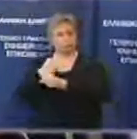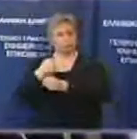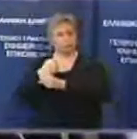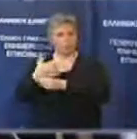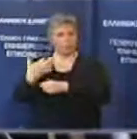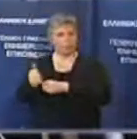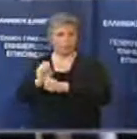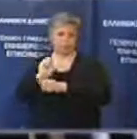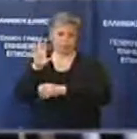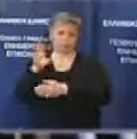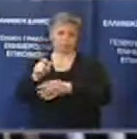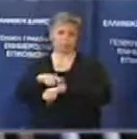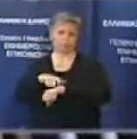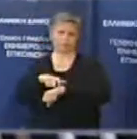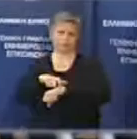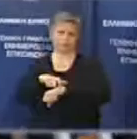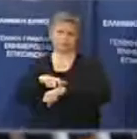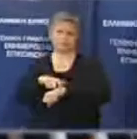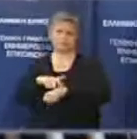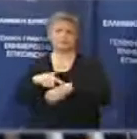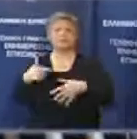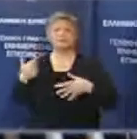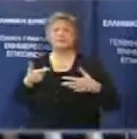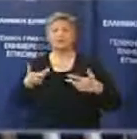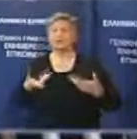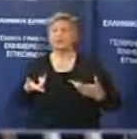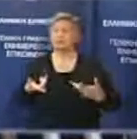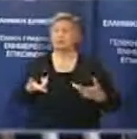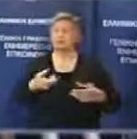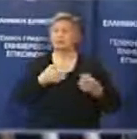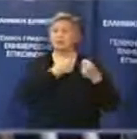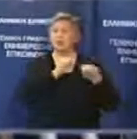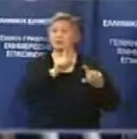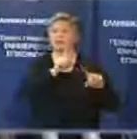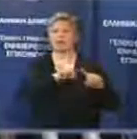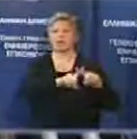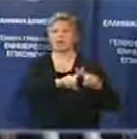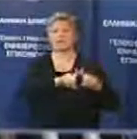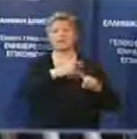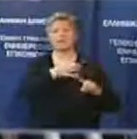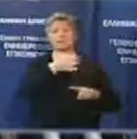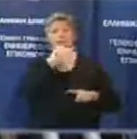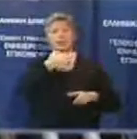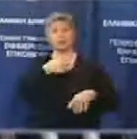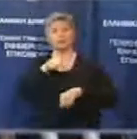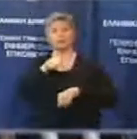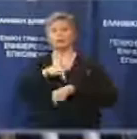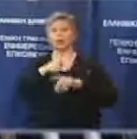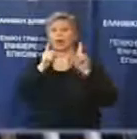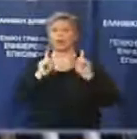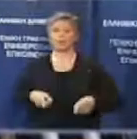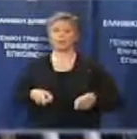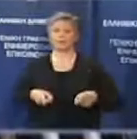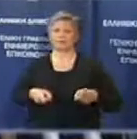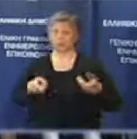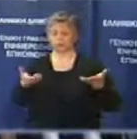ολοκληρώσω, ουσιαστικά εμφανίζεται ο κυβερνητικός εταίρος να θέτει ένα τελεσίγραφο στον Πρωθυπουργό ή ο Μουζάλας ή